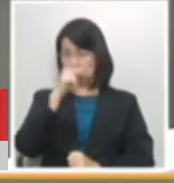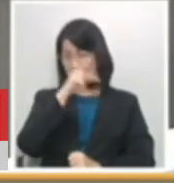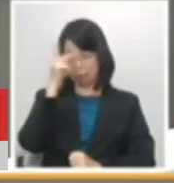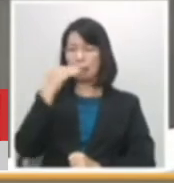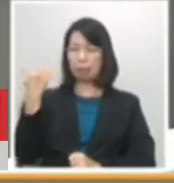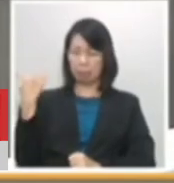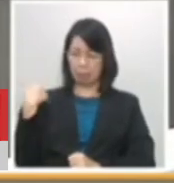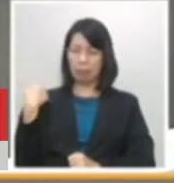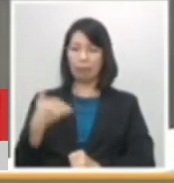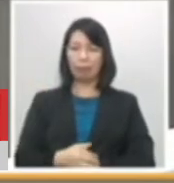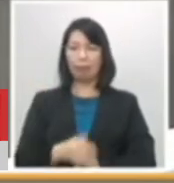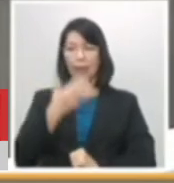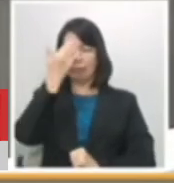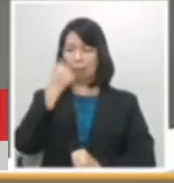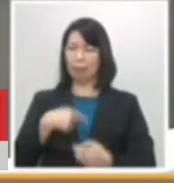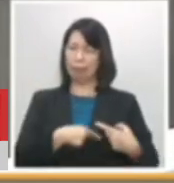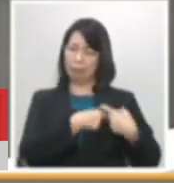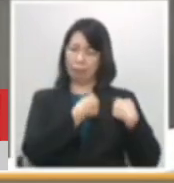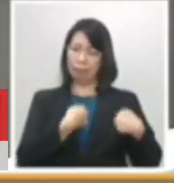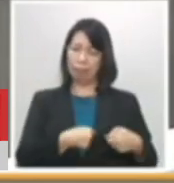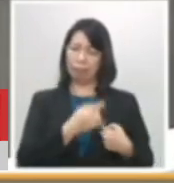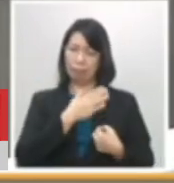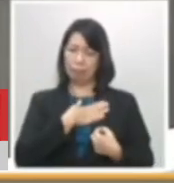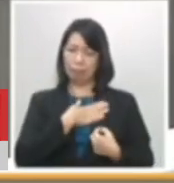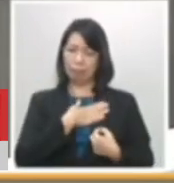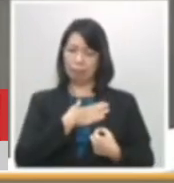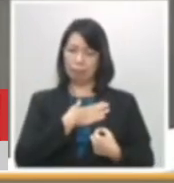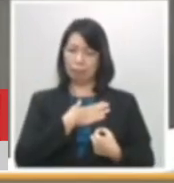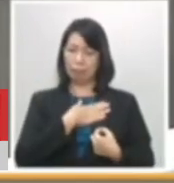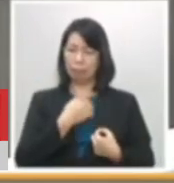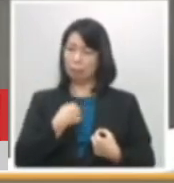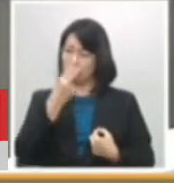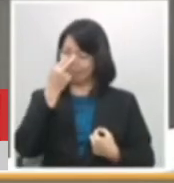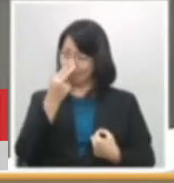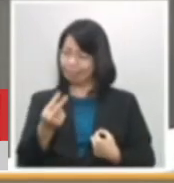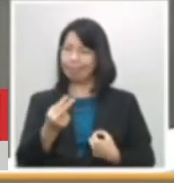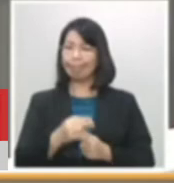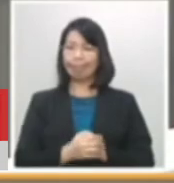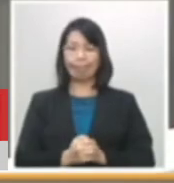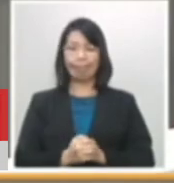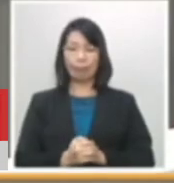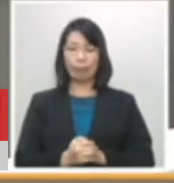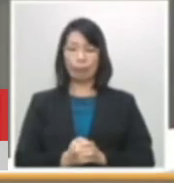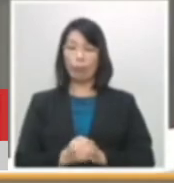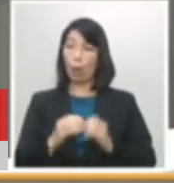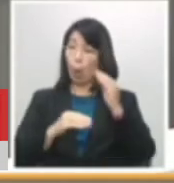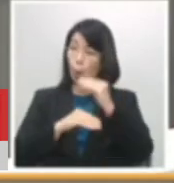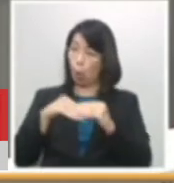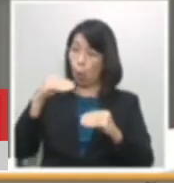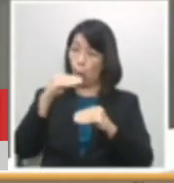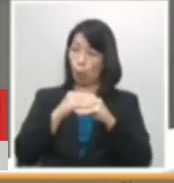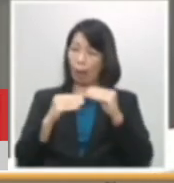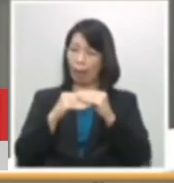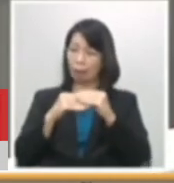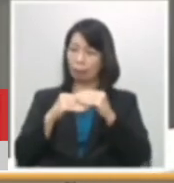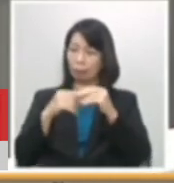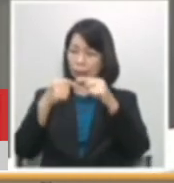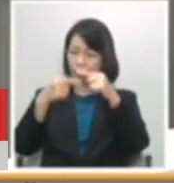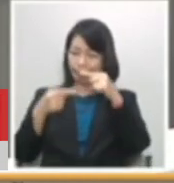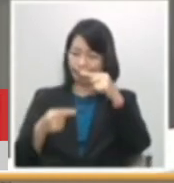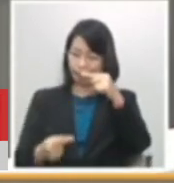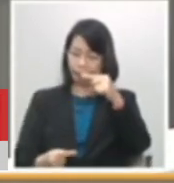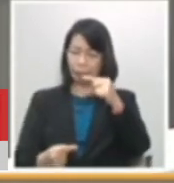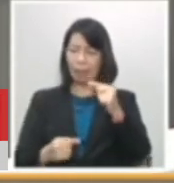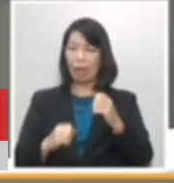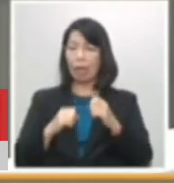าจิตใจมนุษย์นี่ฝึกได้ผมนี่เห็นโครงการในรายละเอียดของสำนักพุทธศ